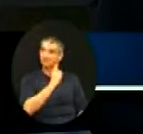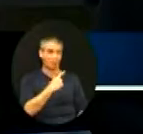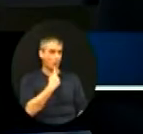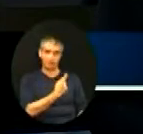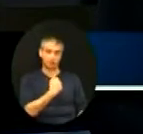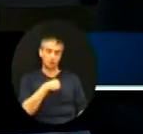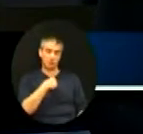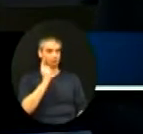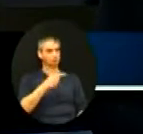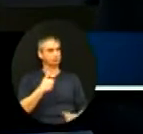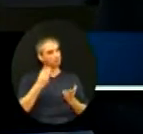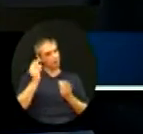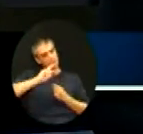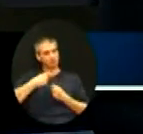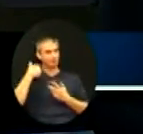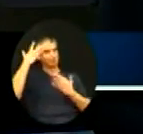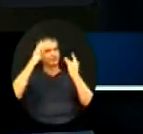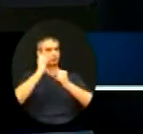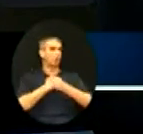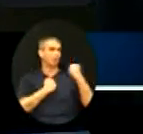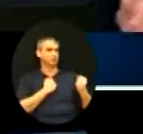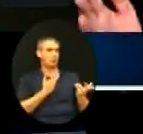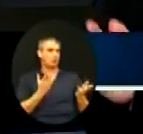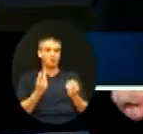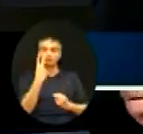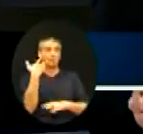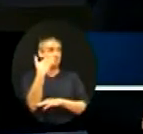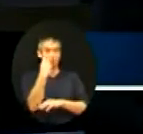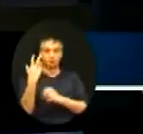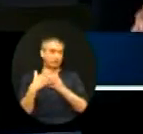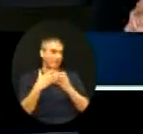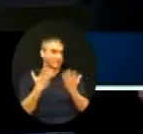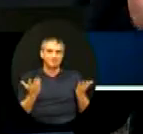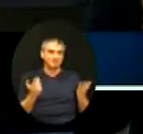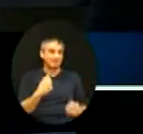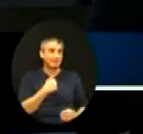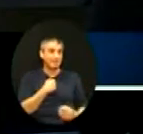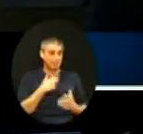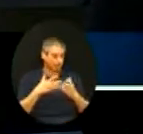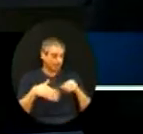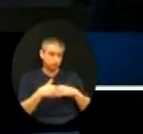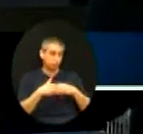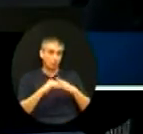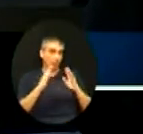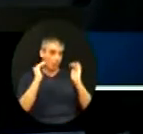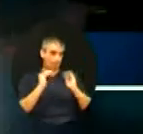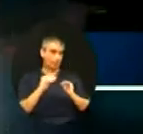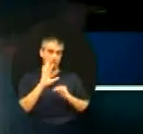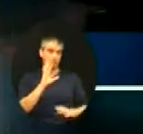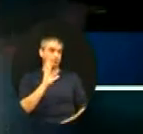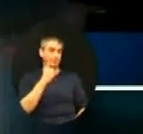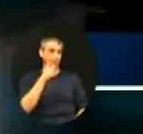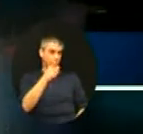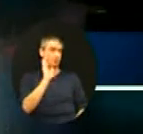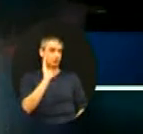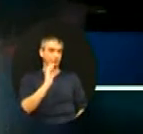אומר שאנחנו צריכים להיסחף שוב להזיות השמאל על בדבר שתי מדינות לשני עמים, ואני מחנה שלום לא פחות זה אג'נדה של ראש הממשלה